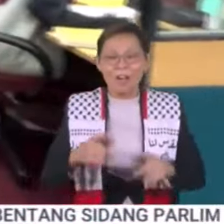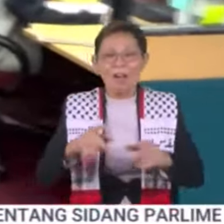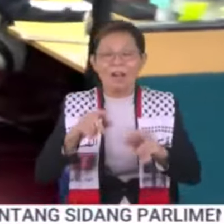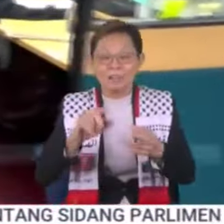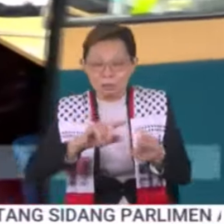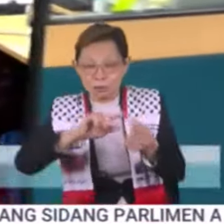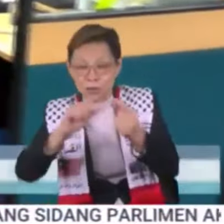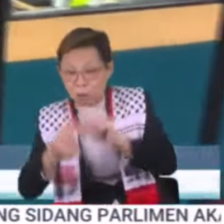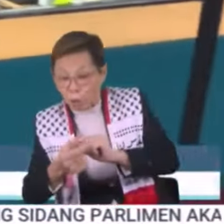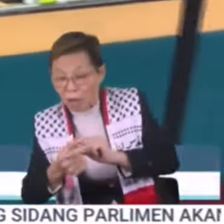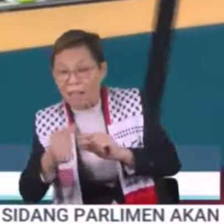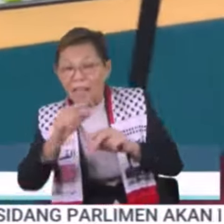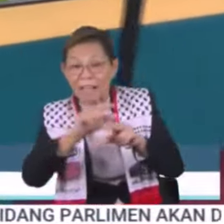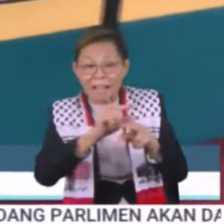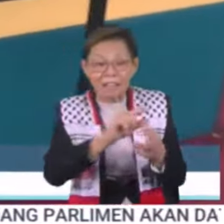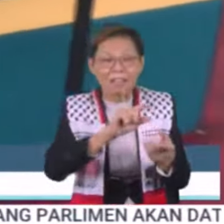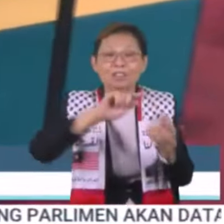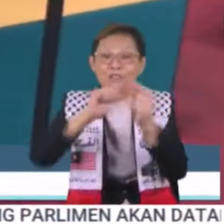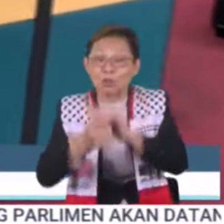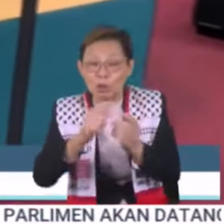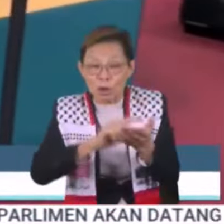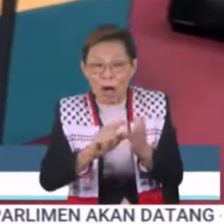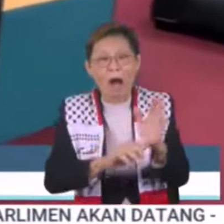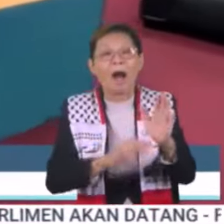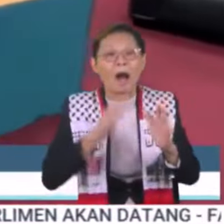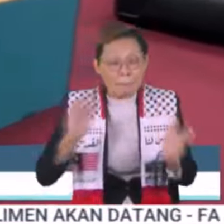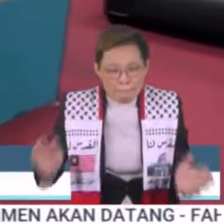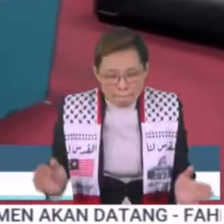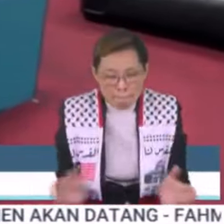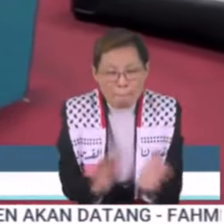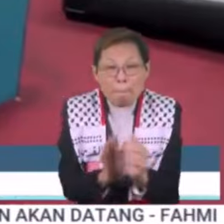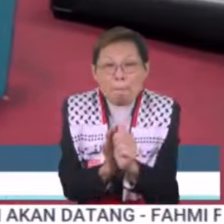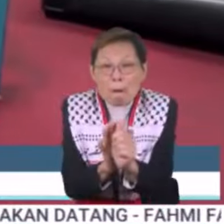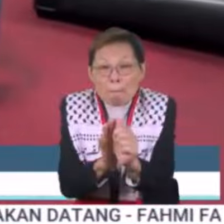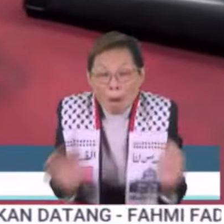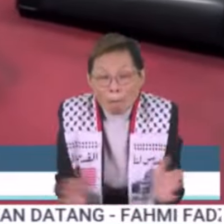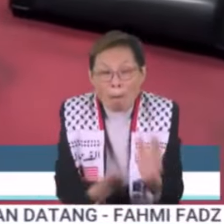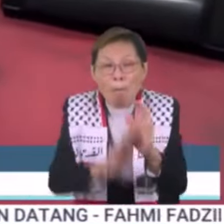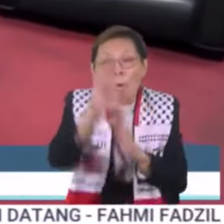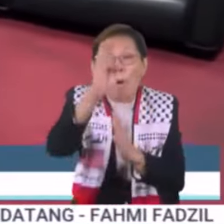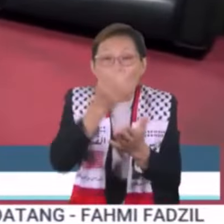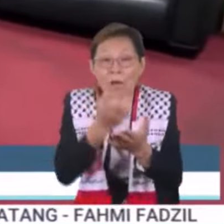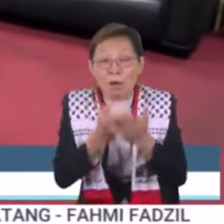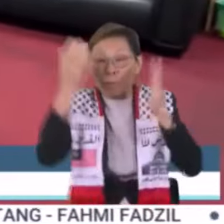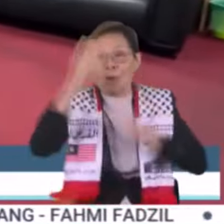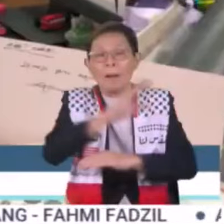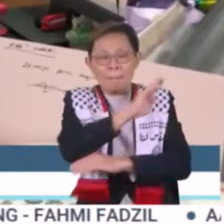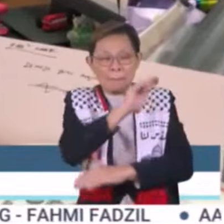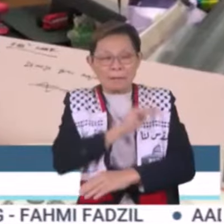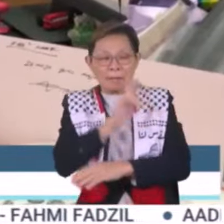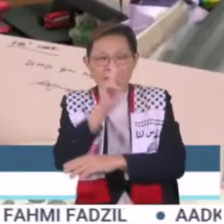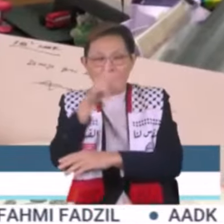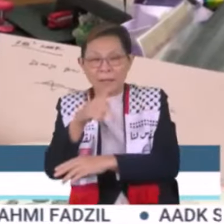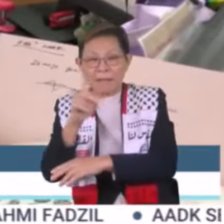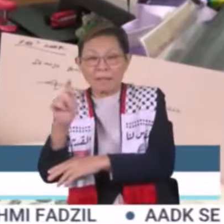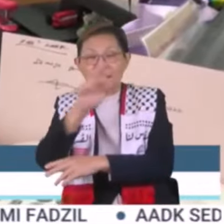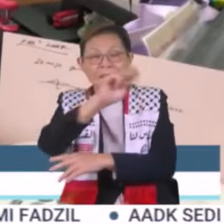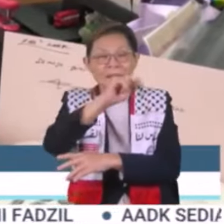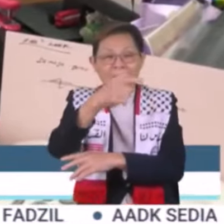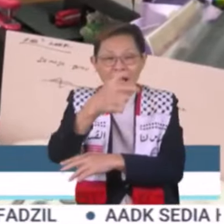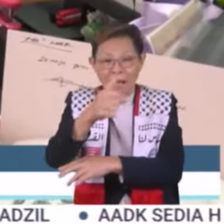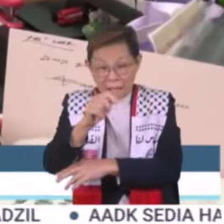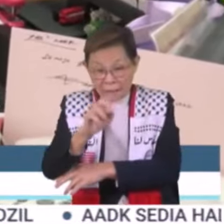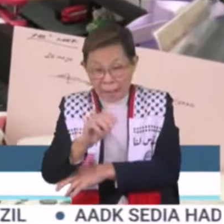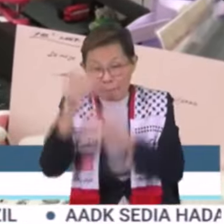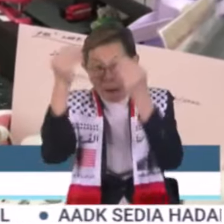Pelarasan gaji pejabat awam dijangka merangsang pertumbuhan ekonomi negara secara signifikan. Menteri KPKT Ngah Kong-Ming memaklumkan ia akan